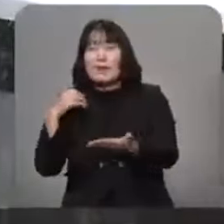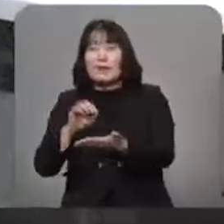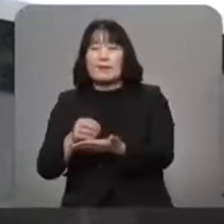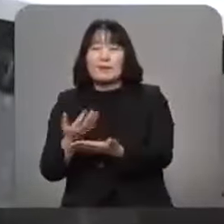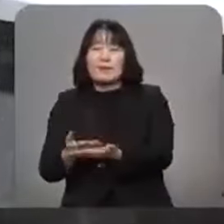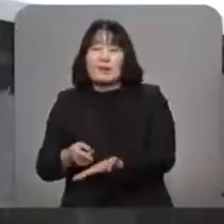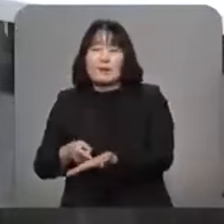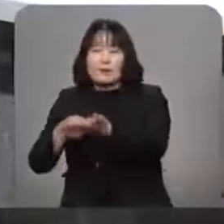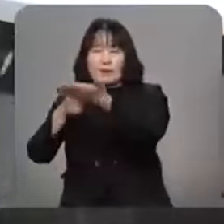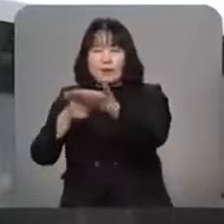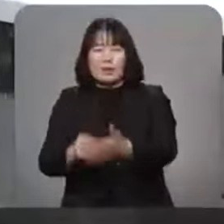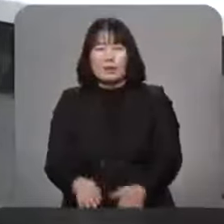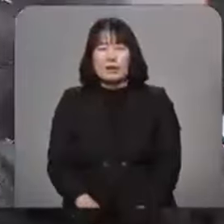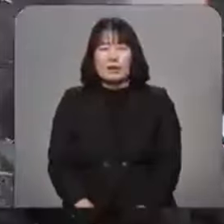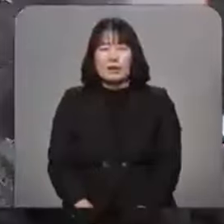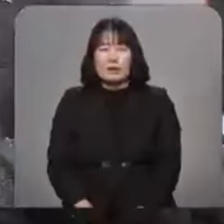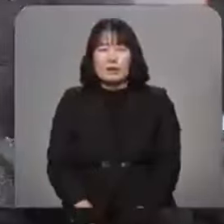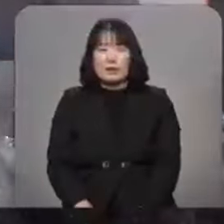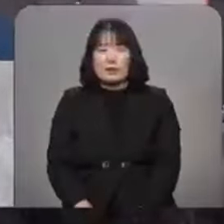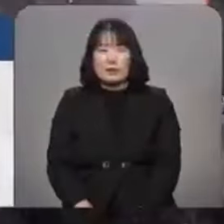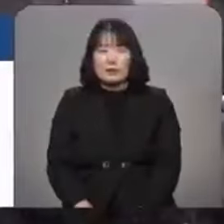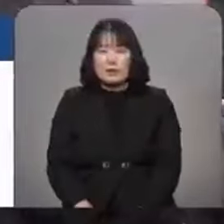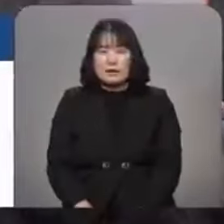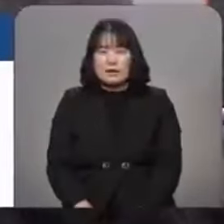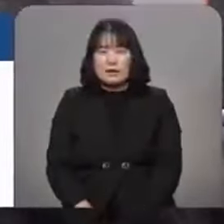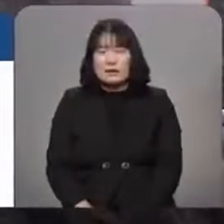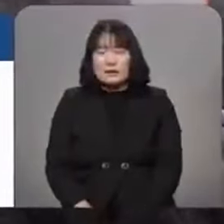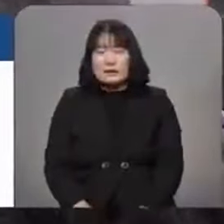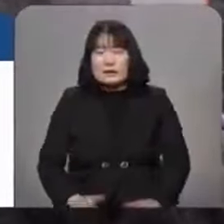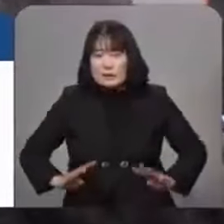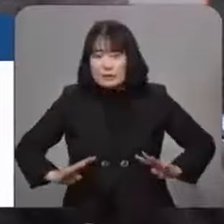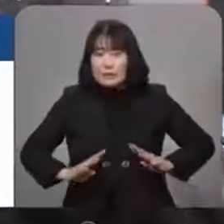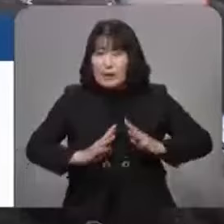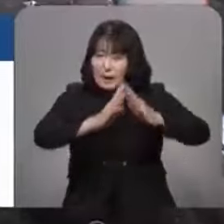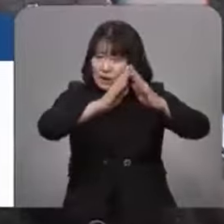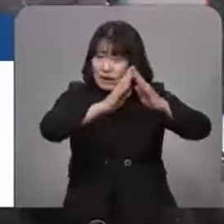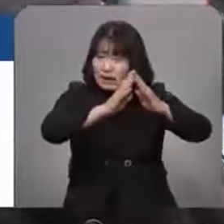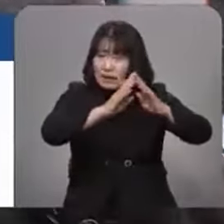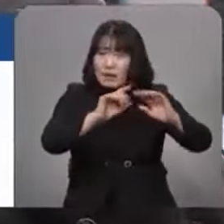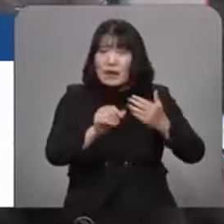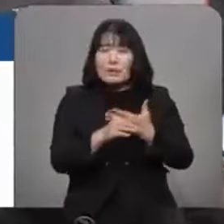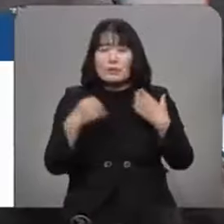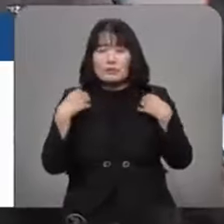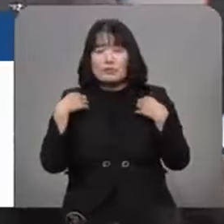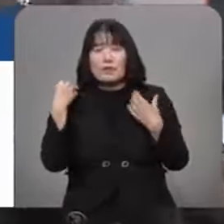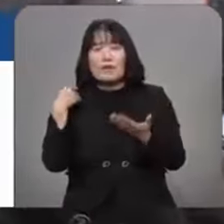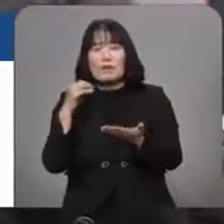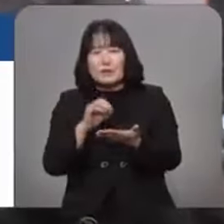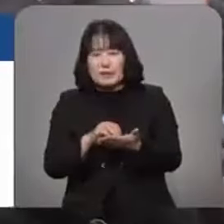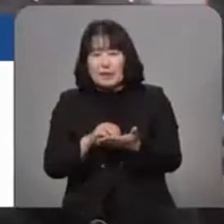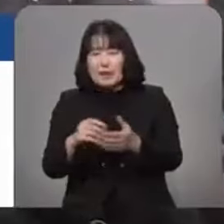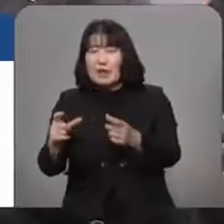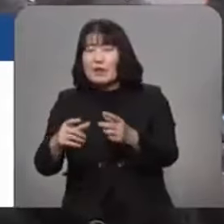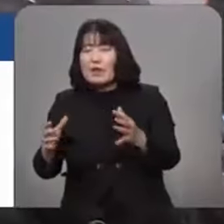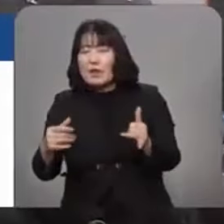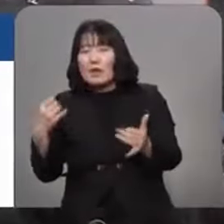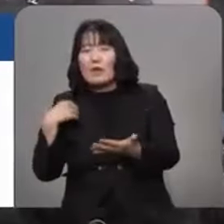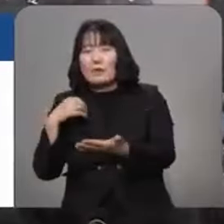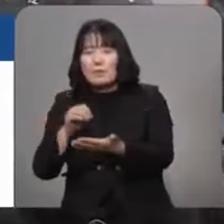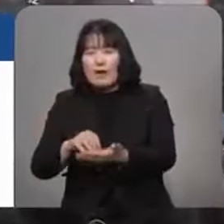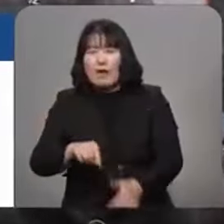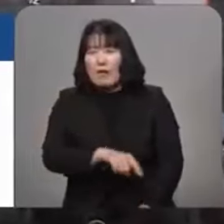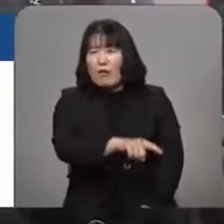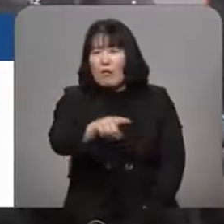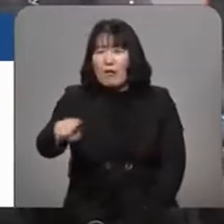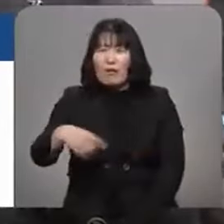있습니다 하든지 아니면 에다가 팔든지 주민들한테 하든지 거기 사고납니다